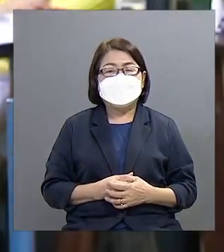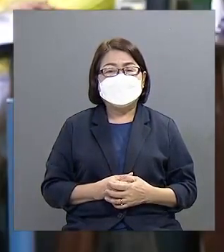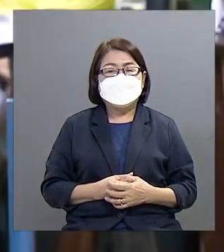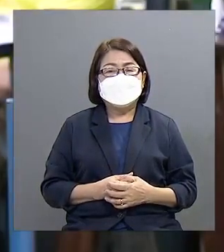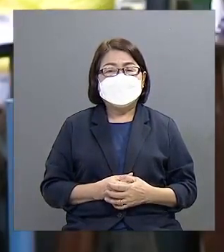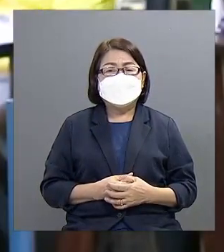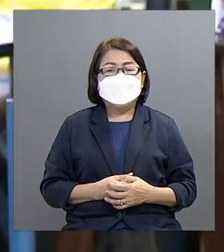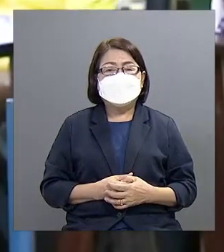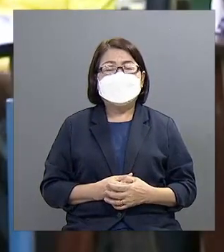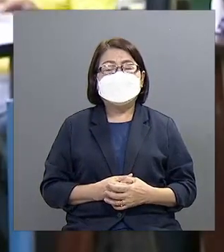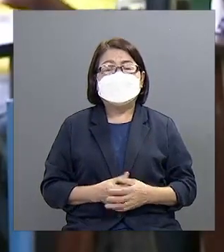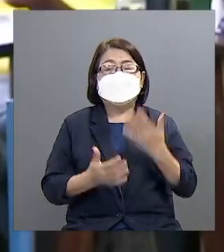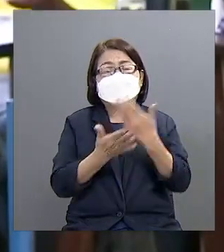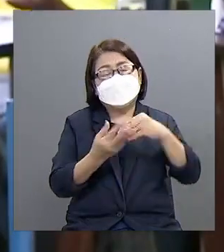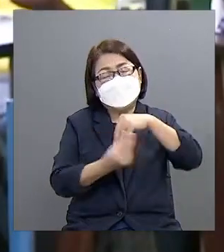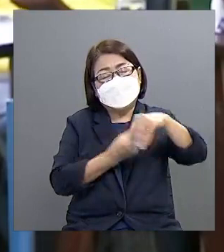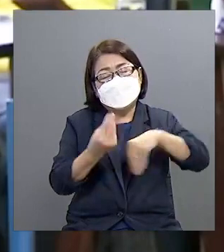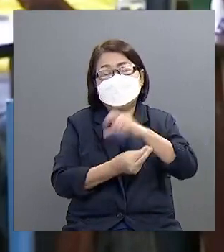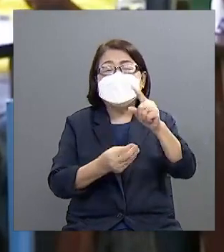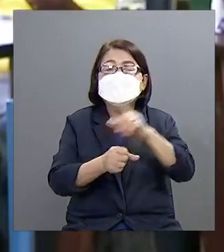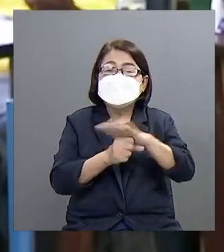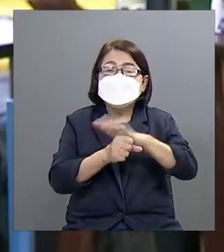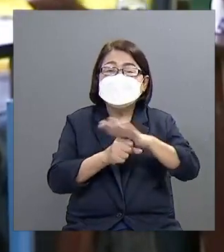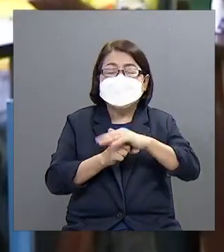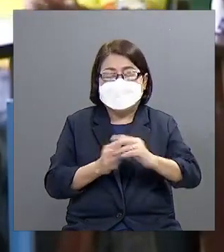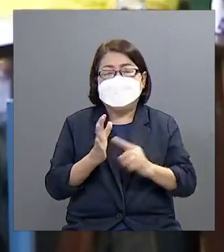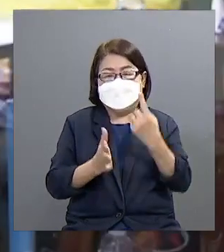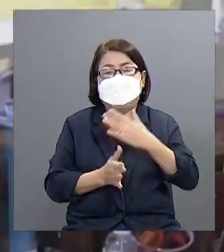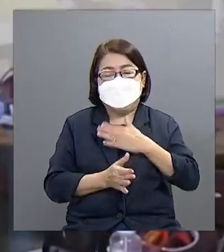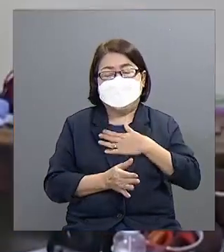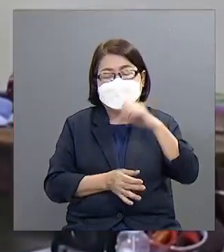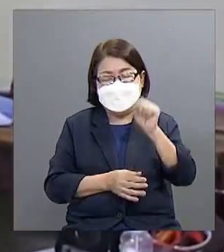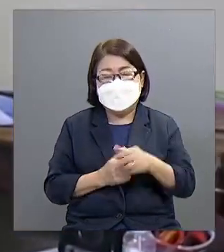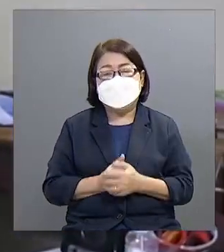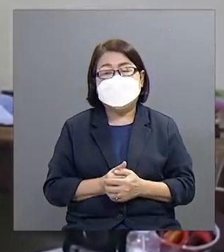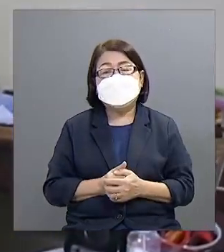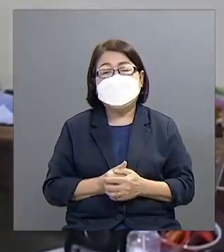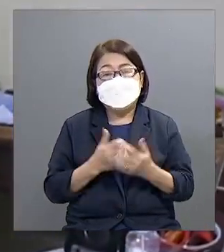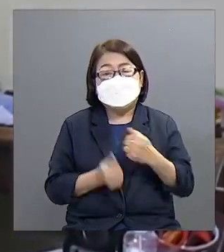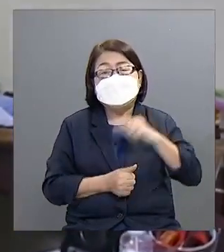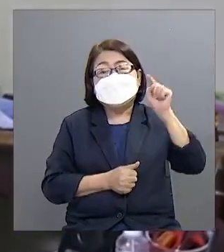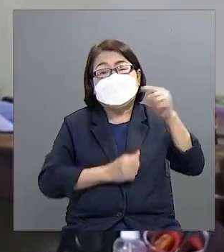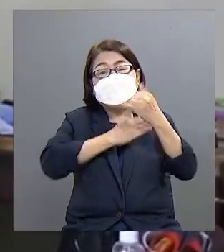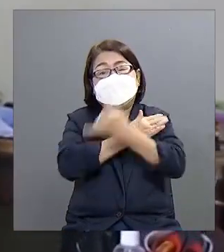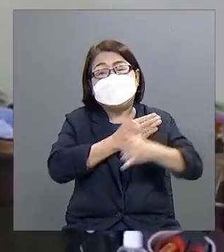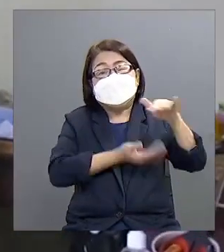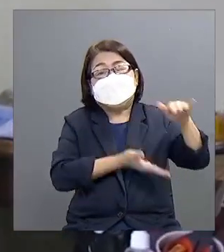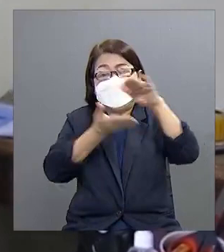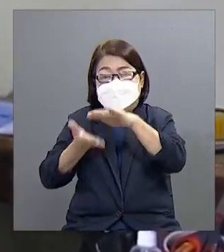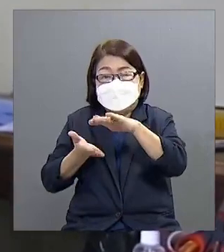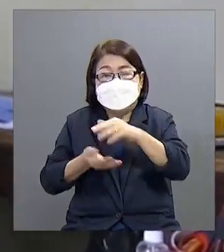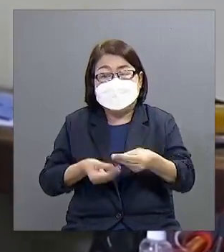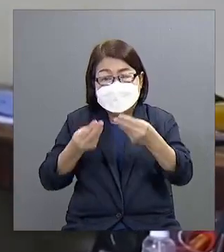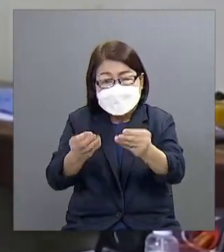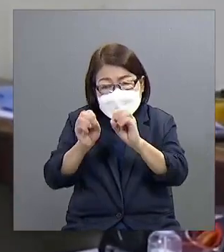เศรษฐกิจพอเพียงเนี่ยเป็นอันดับแรกทำให้ผมอยู่รอดมาถึงทุกวันนี้การที่ผมต้องสั่งของนอกมาแจกให้กับเด็กไทยให้เรียนรู้เรื่องเครื่องบินบังคับ